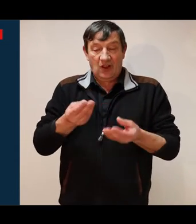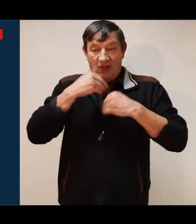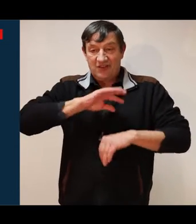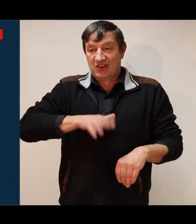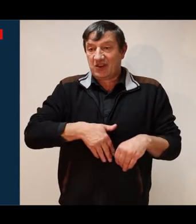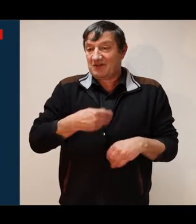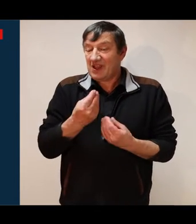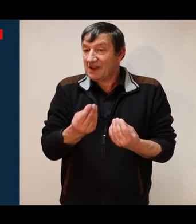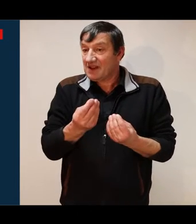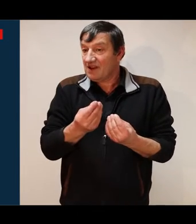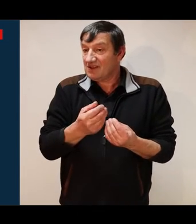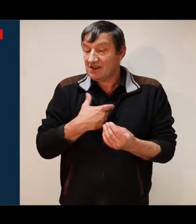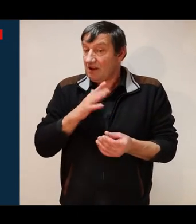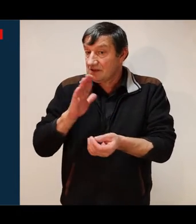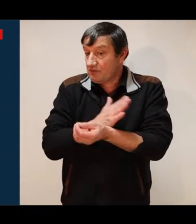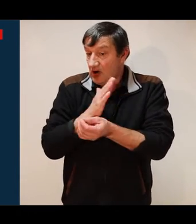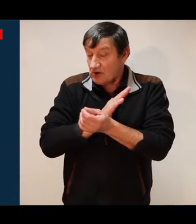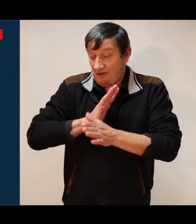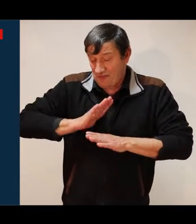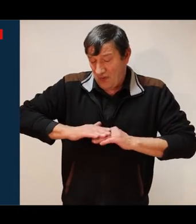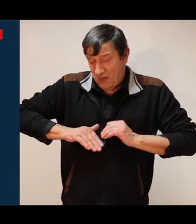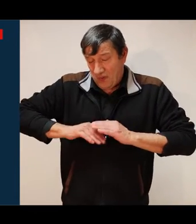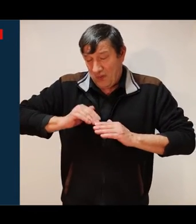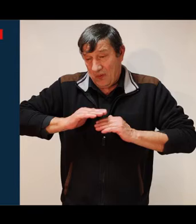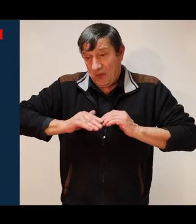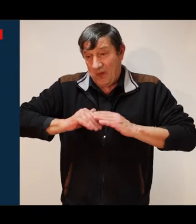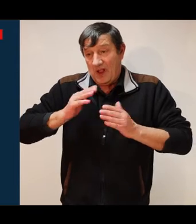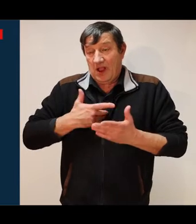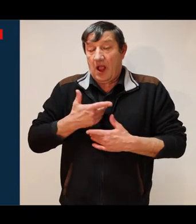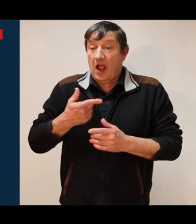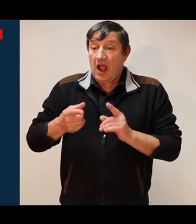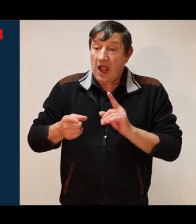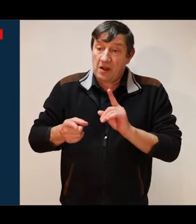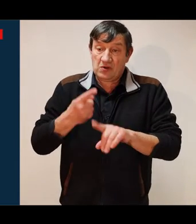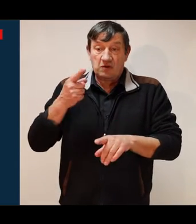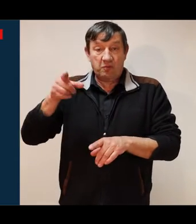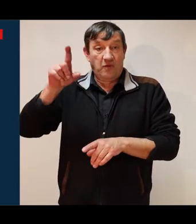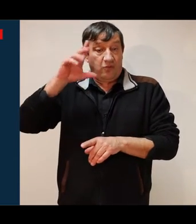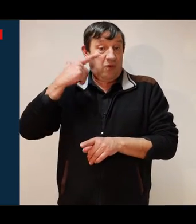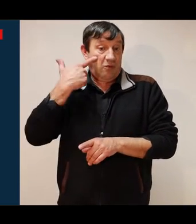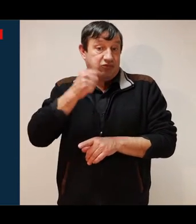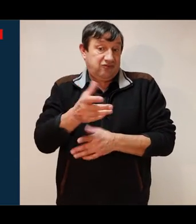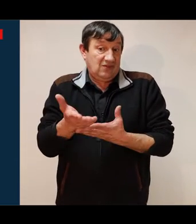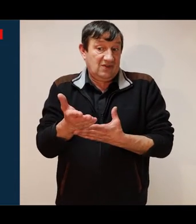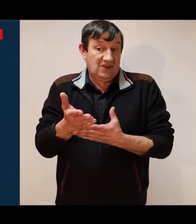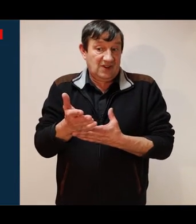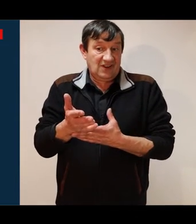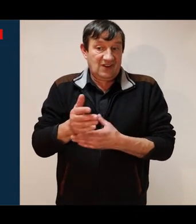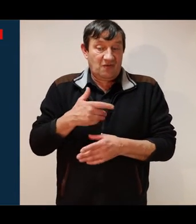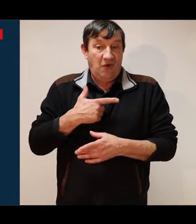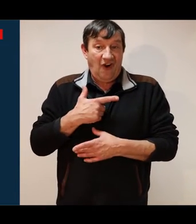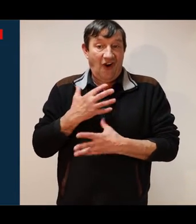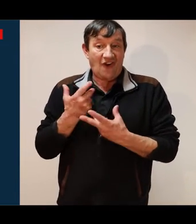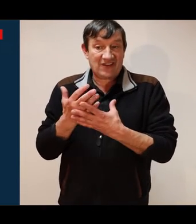qu'une série de techniques à acquérir, c'est un projet qu'il faut mûrir. Surtout parce que, on l'a vu, on peut avoir